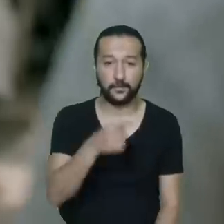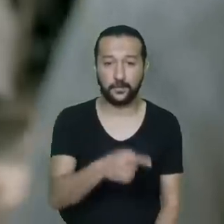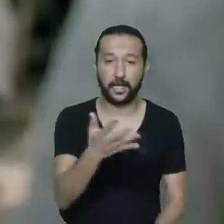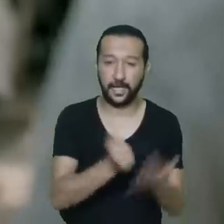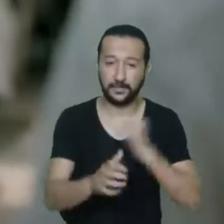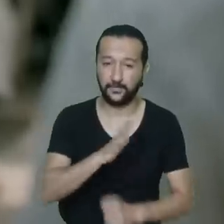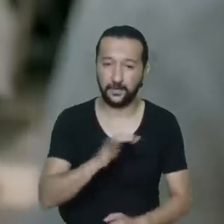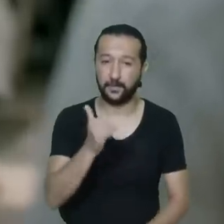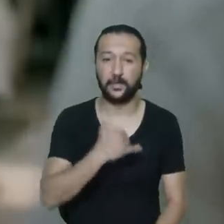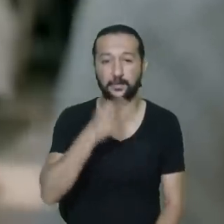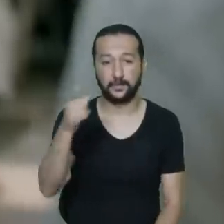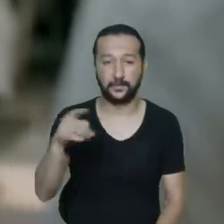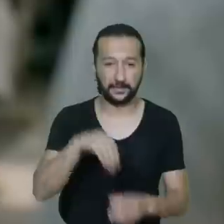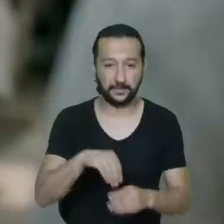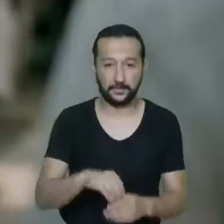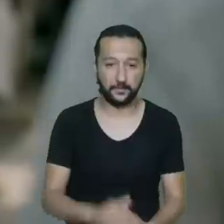Alıncaklar vardı da bakkaldan.